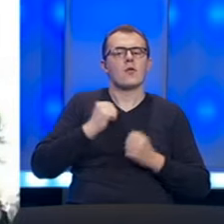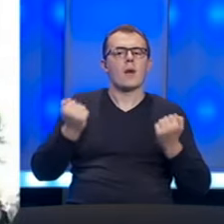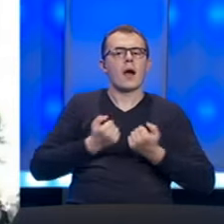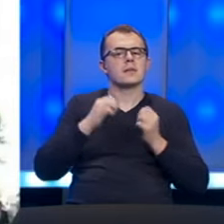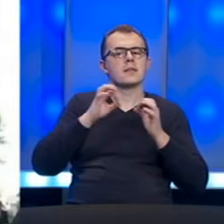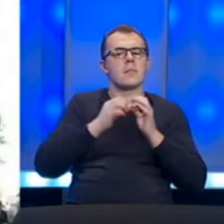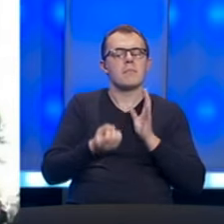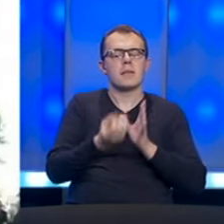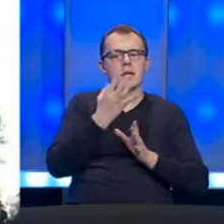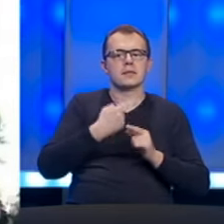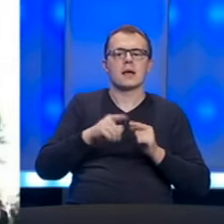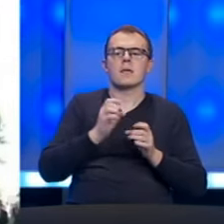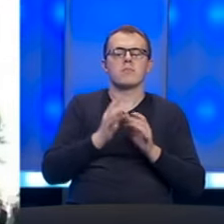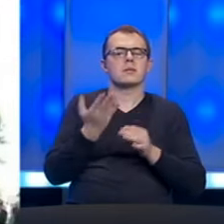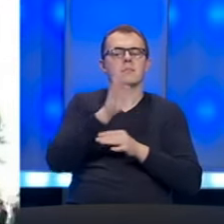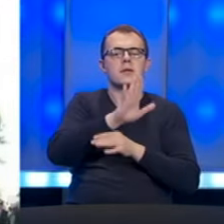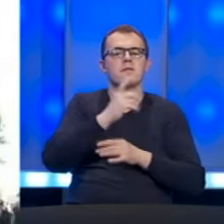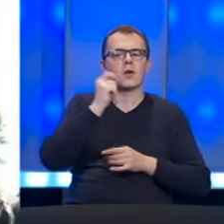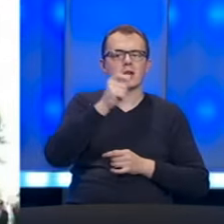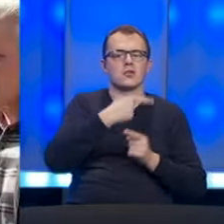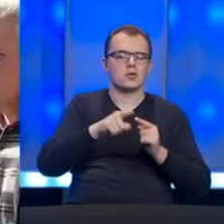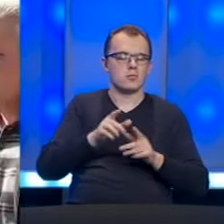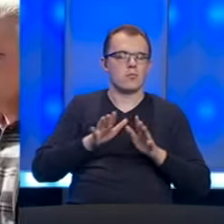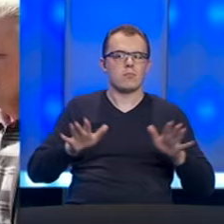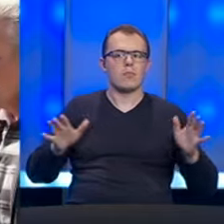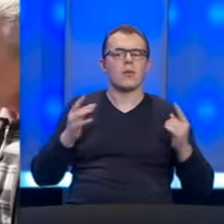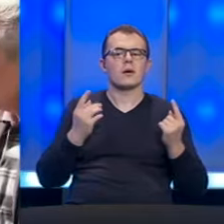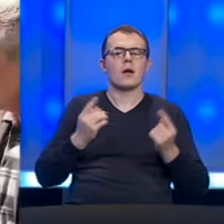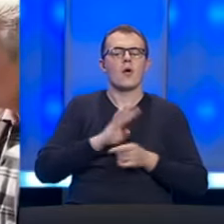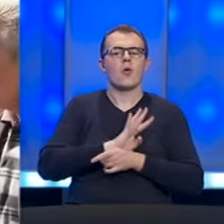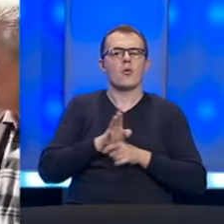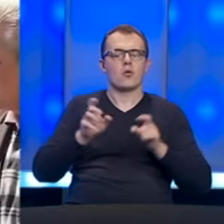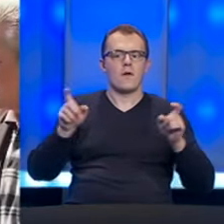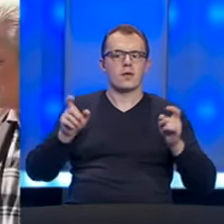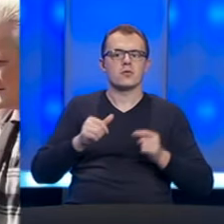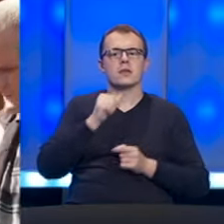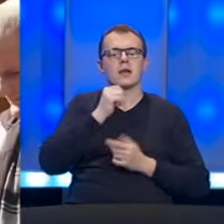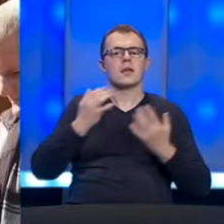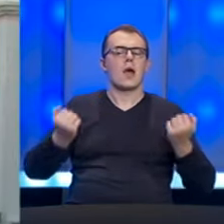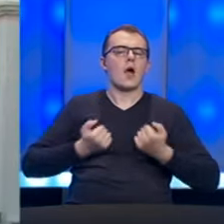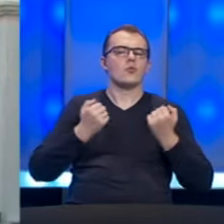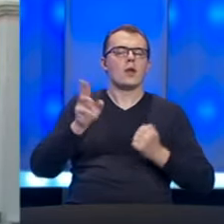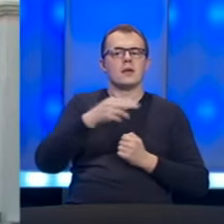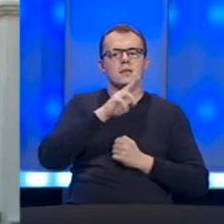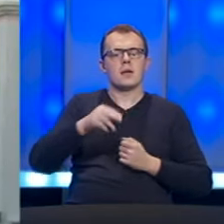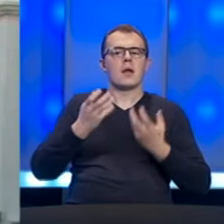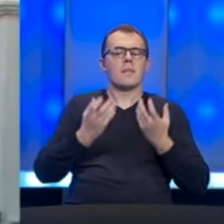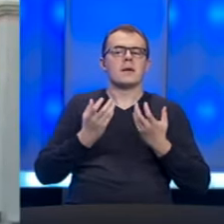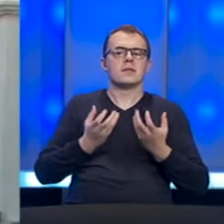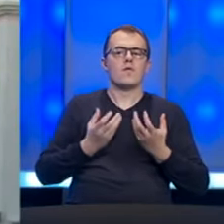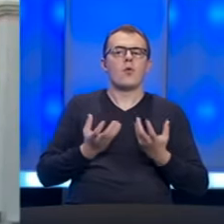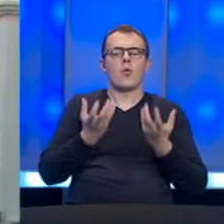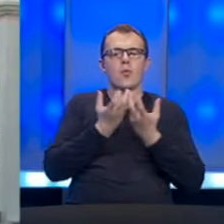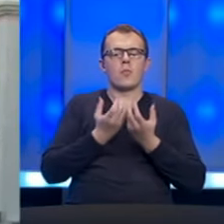Bljesak bez prisustva građana zbog vanrednog stanja izazvanog epidemijom virusa korona i aktualne zabrane masovnog